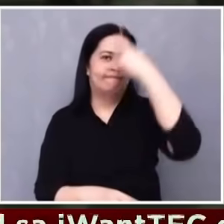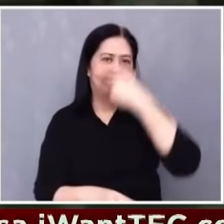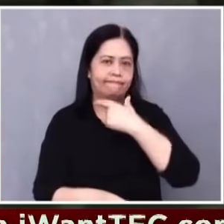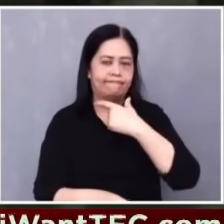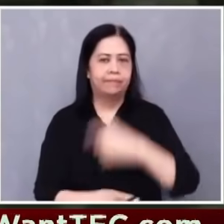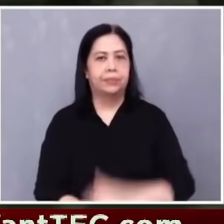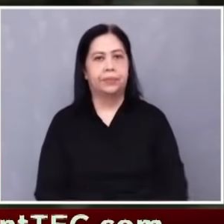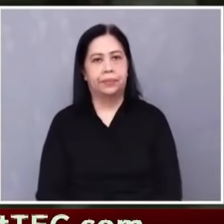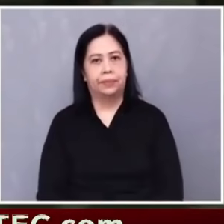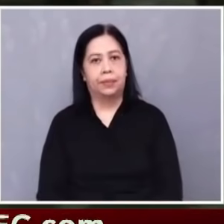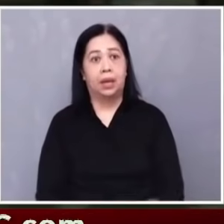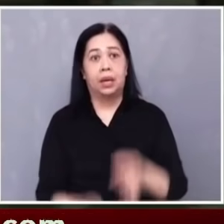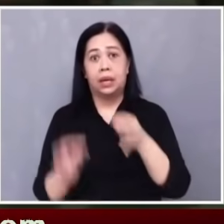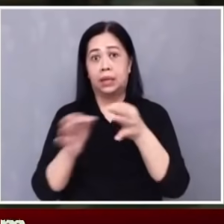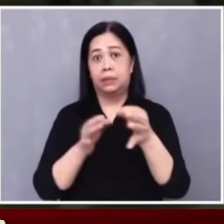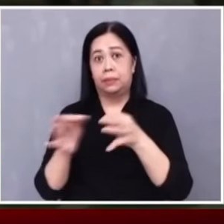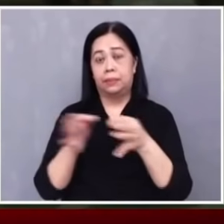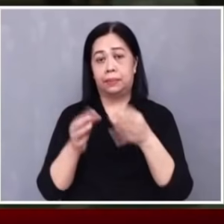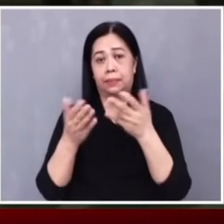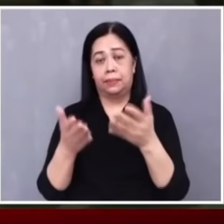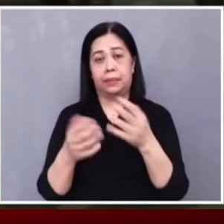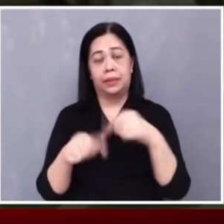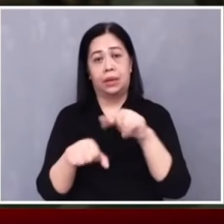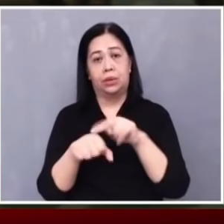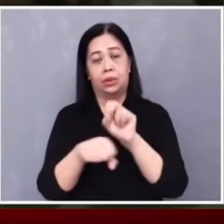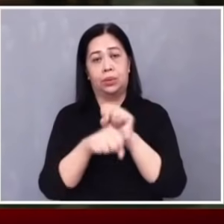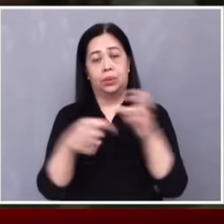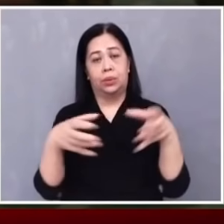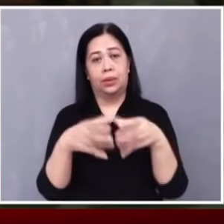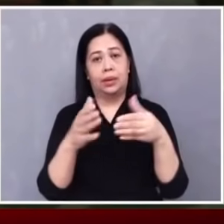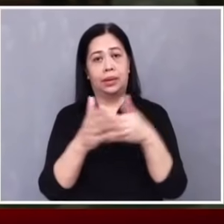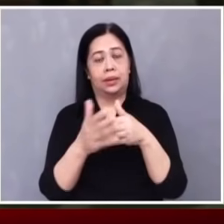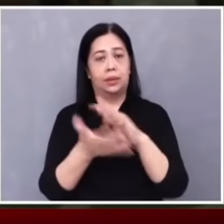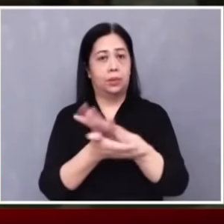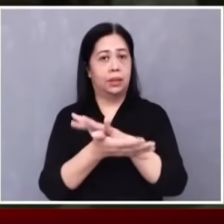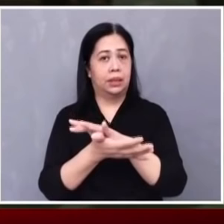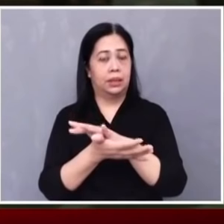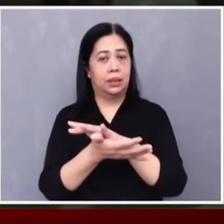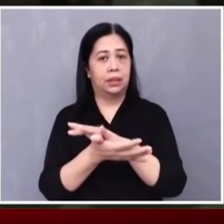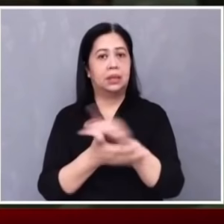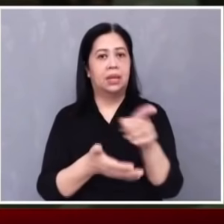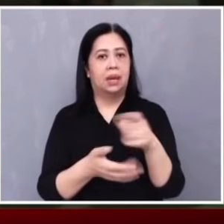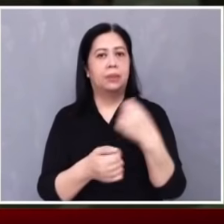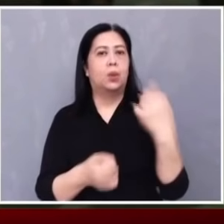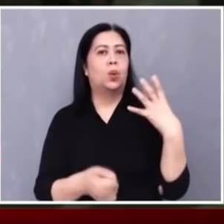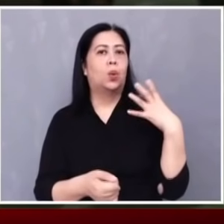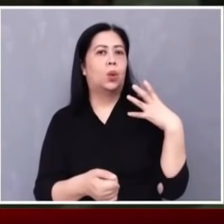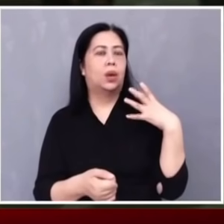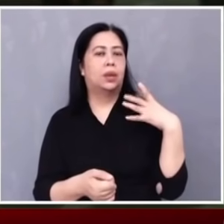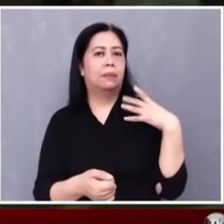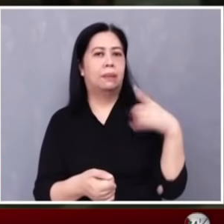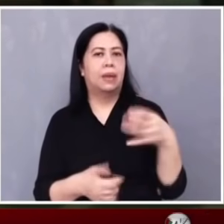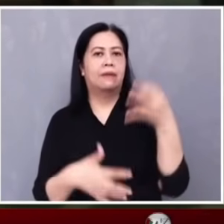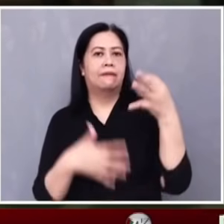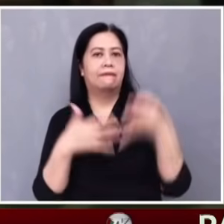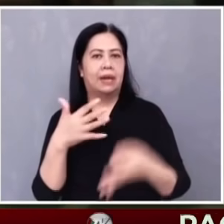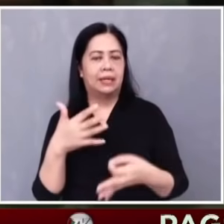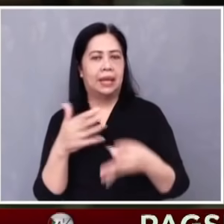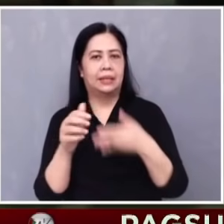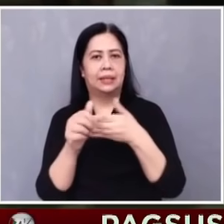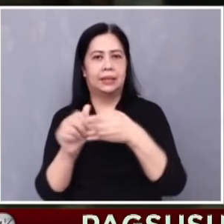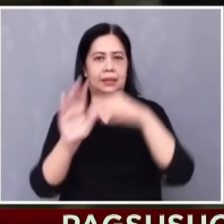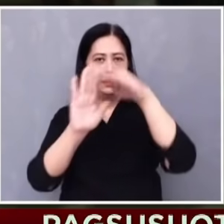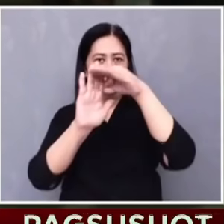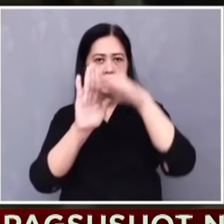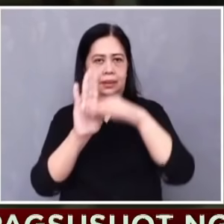Ang paliwanag dito ng National Task Force Against COVID-19, hinihintay pa raw ang final guidelines. Kaya